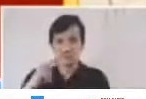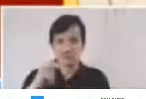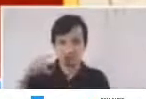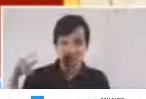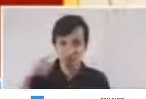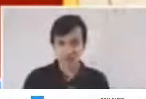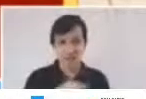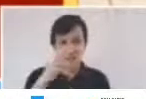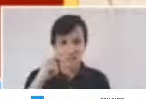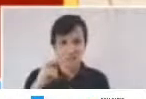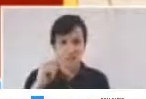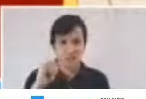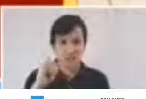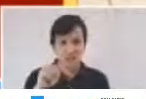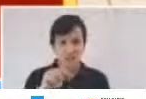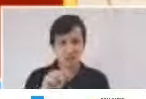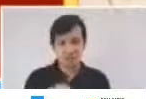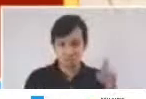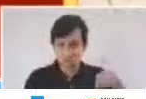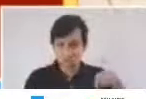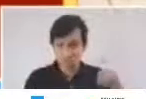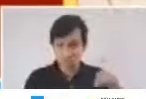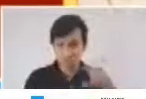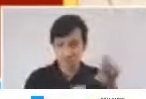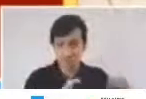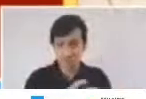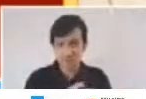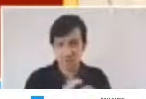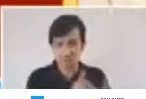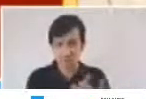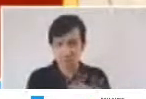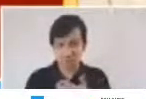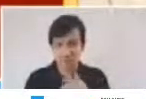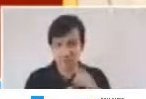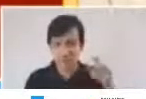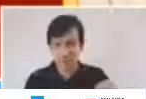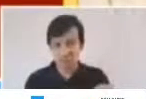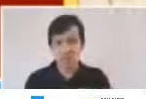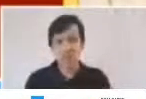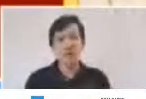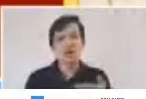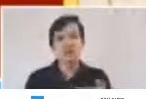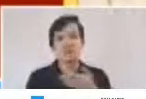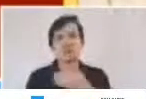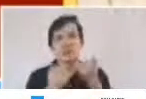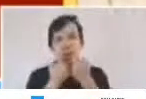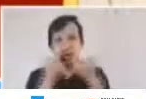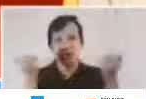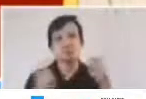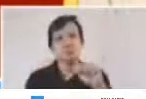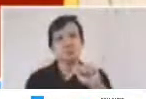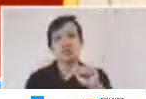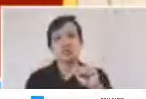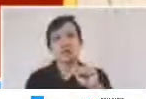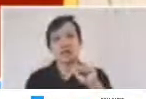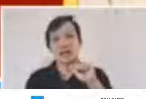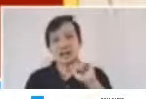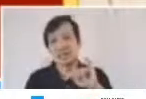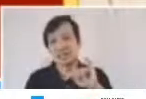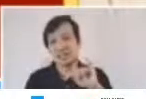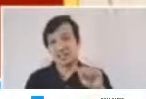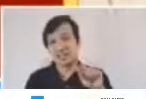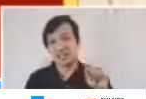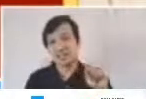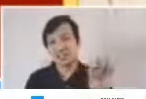He or she can go to his or her residence or domicile. And if it's positive, the person or the passenger is endorsed to a